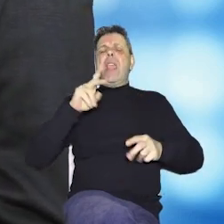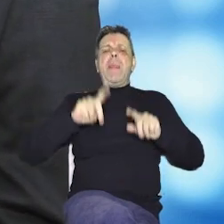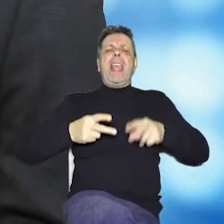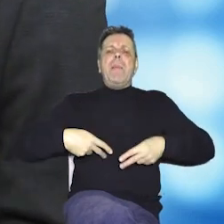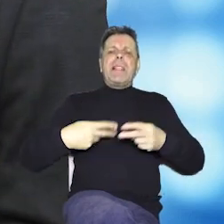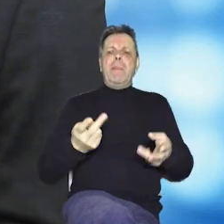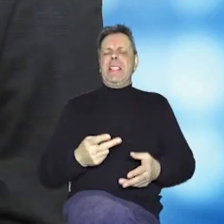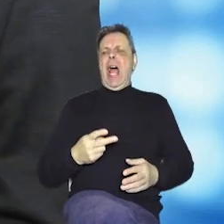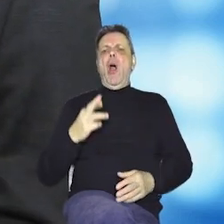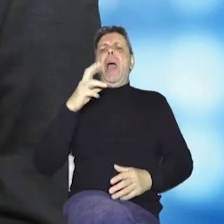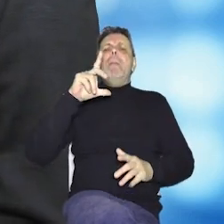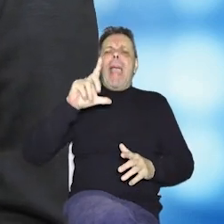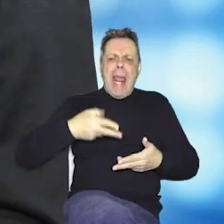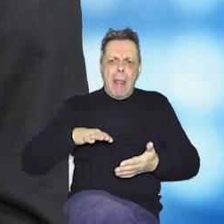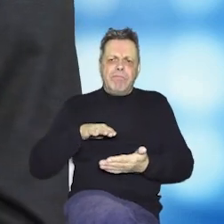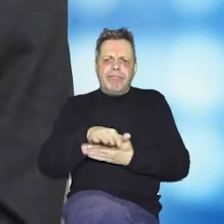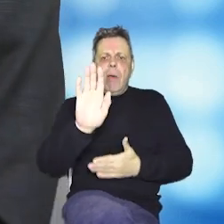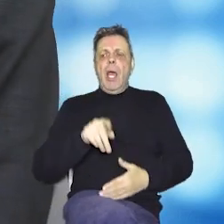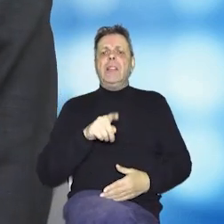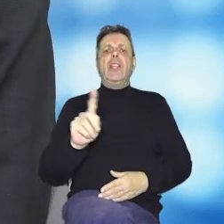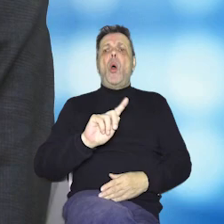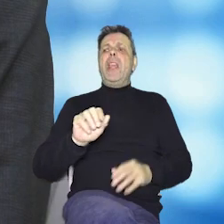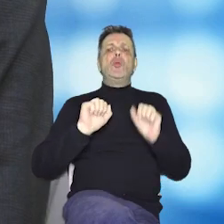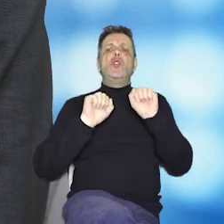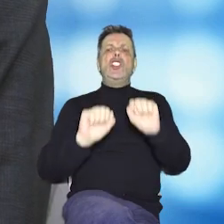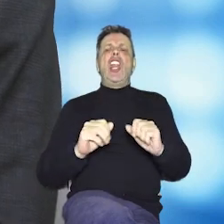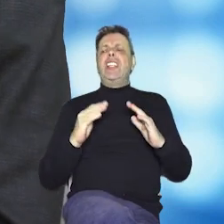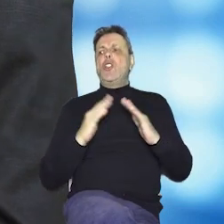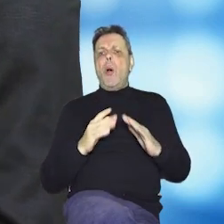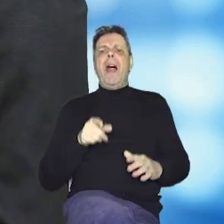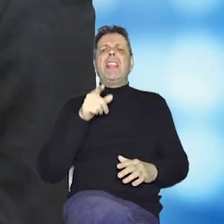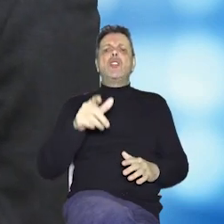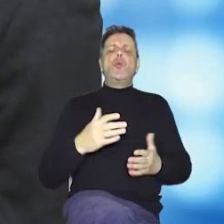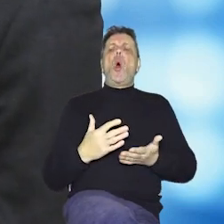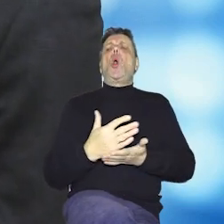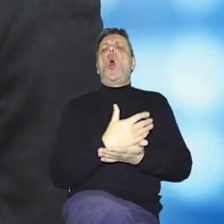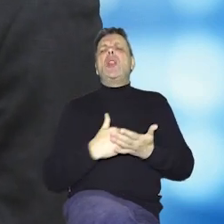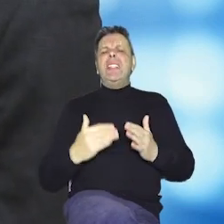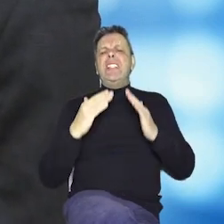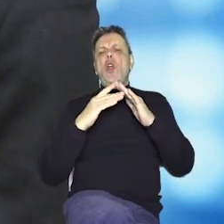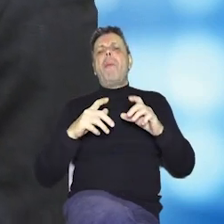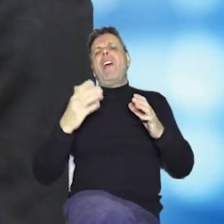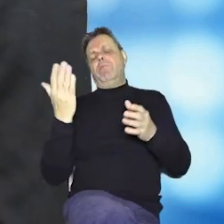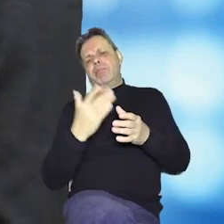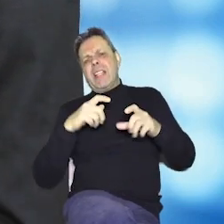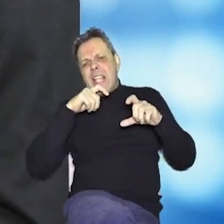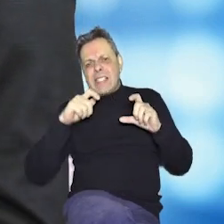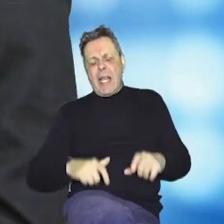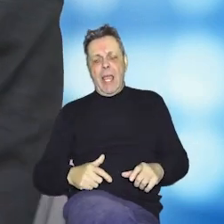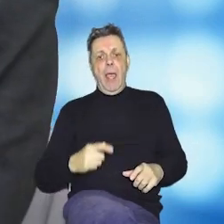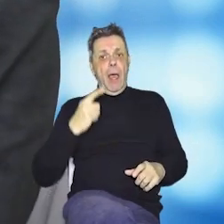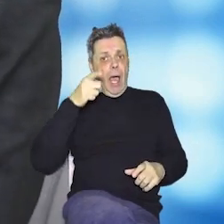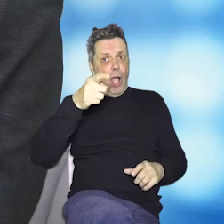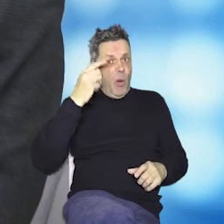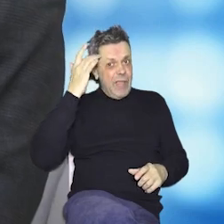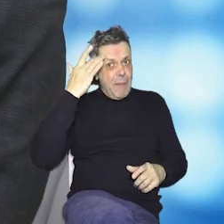i elektronskom poštom poruke da to nisu štićenici doma, da su to korisnici domova za starije osobe, ako vi